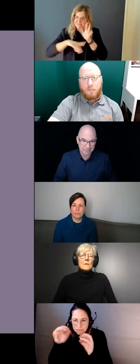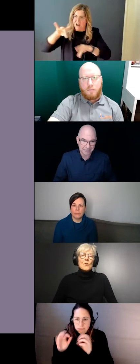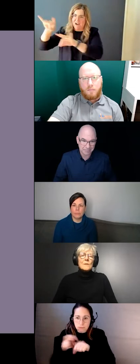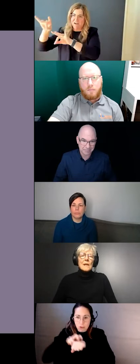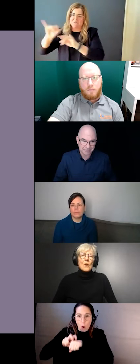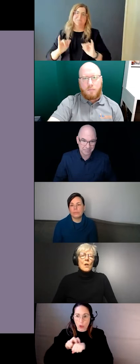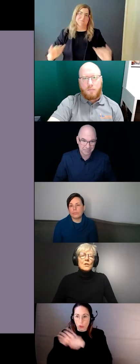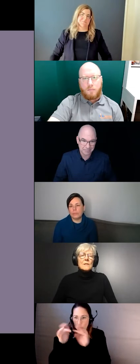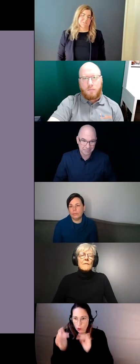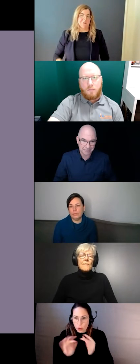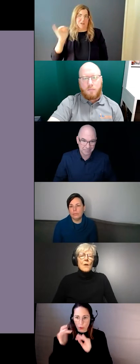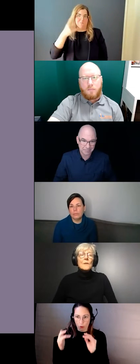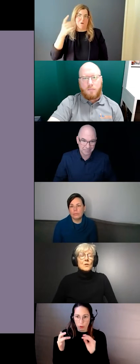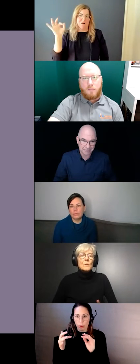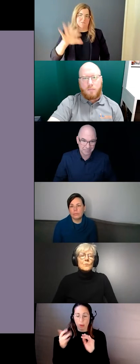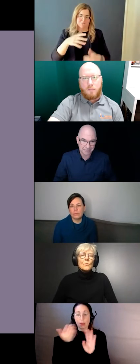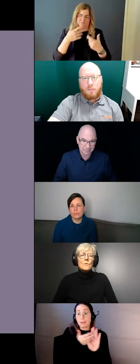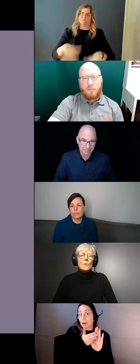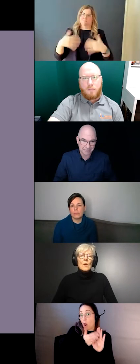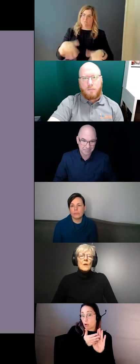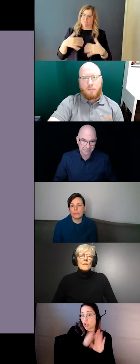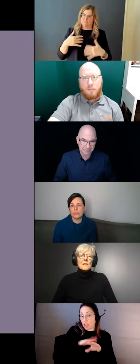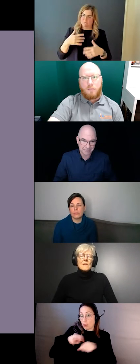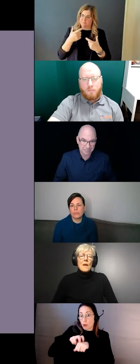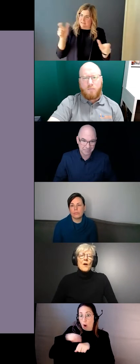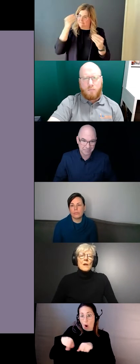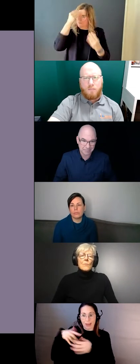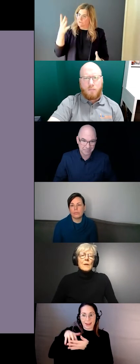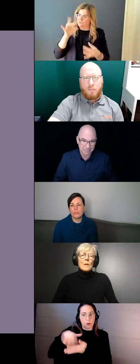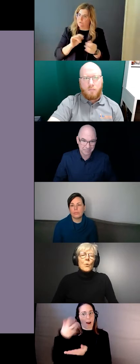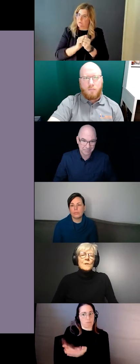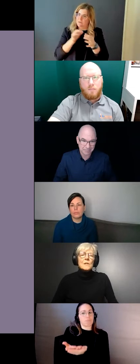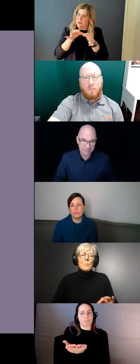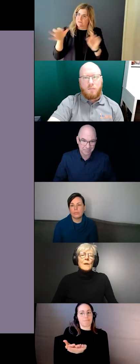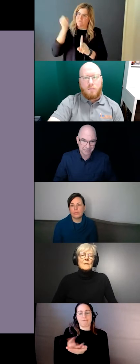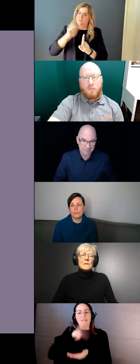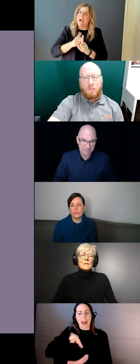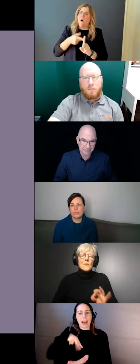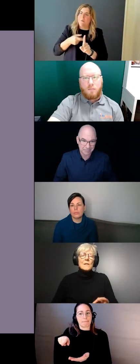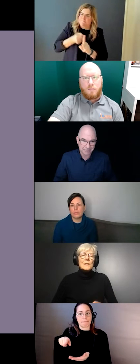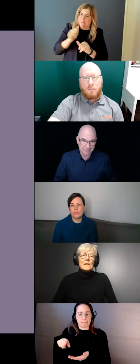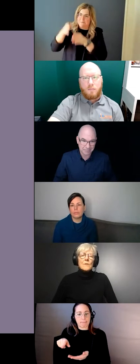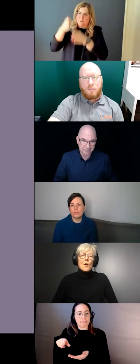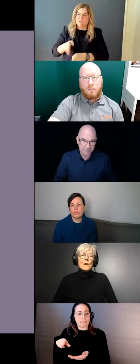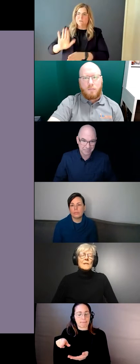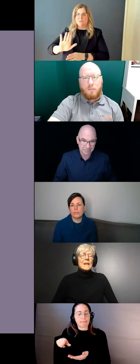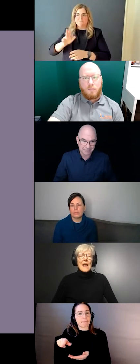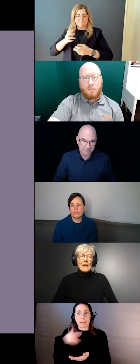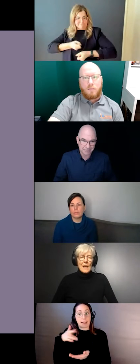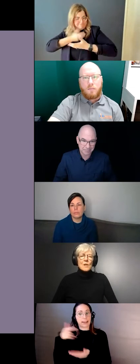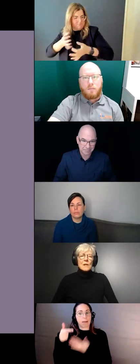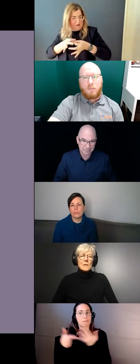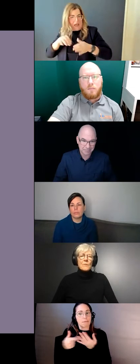la psychologie des neurones ont découvert que c'est vrai. Donc, j'ai cru que c'est vraiment un point important à laisser avec l'auditoire aussi,